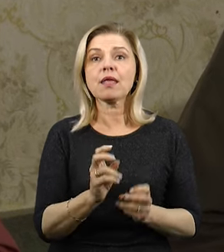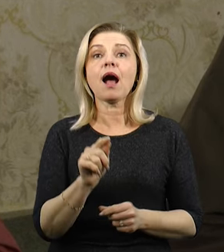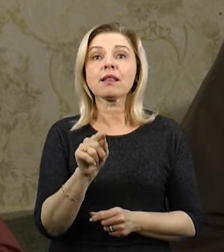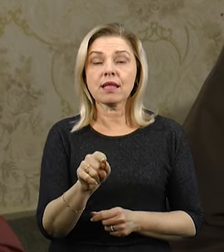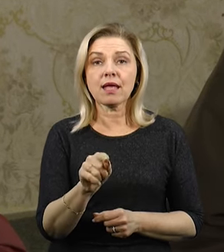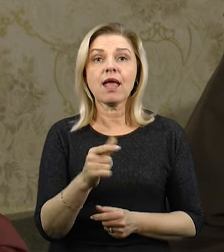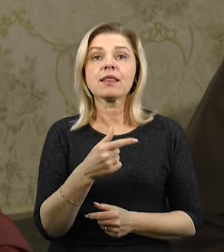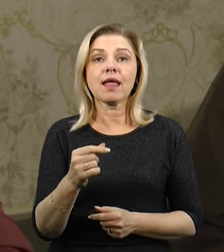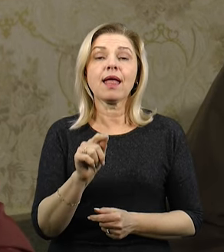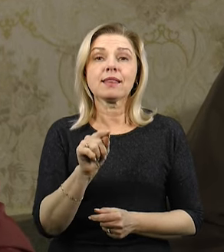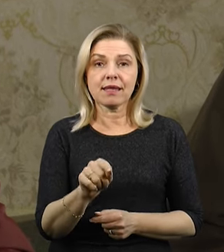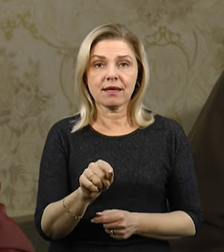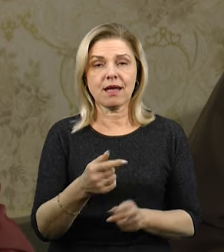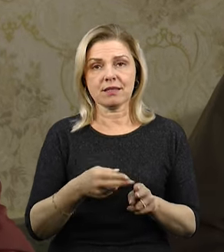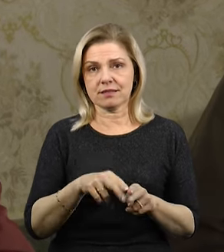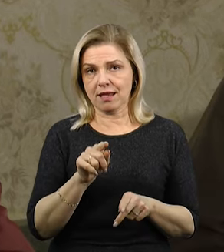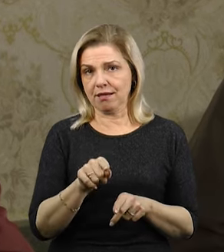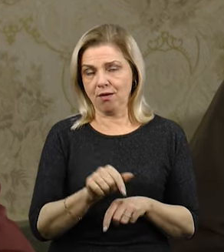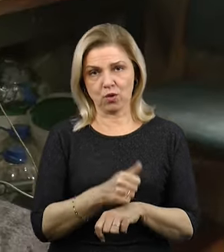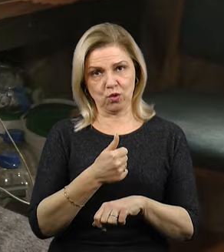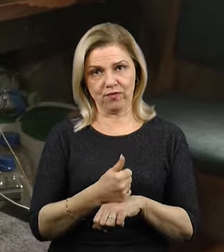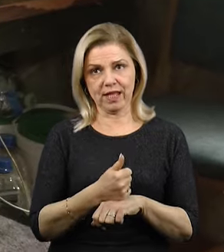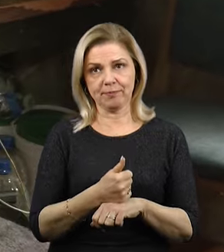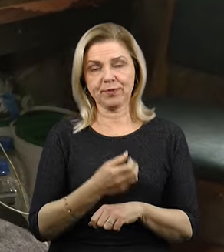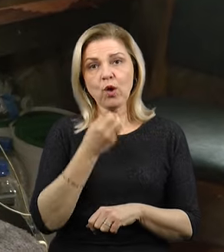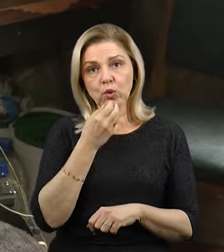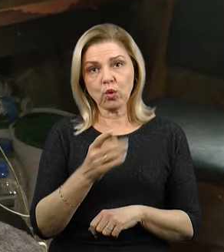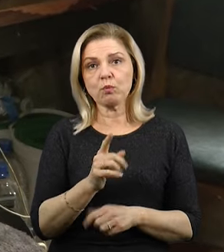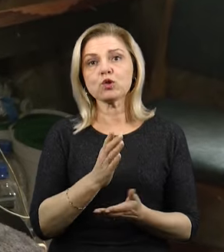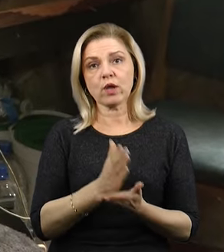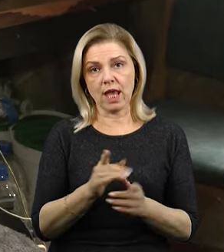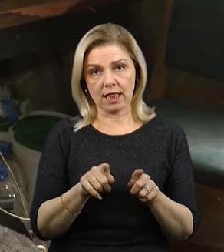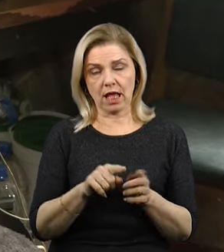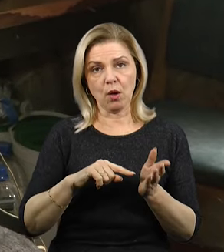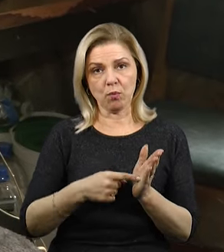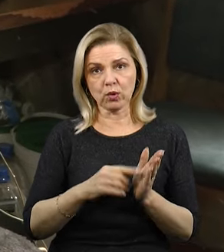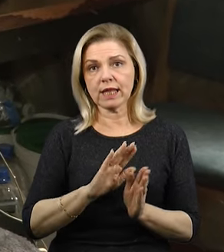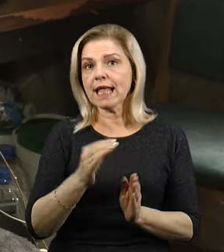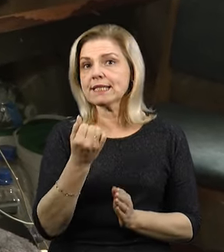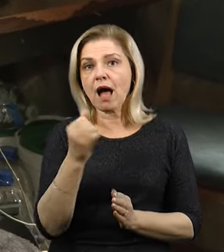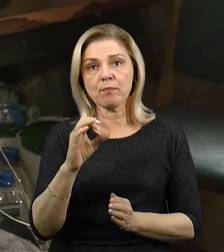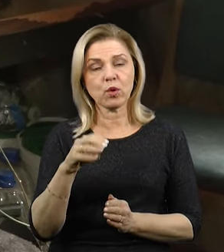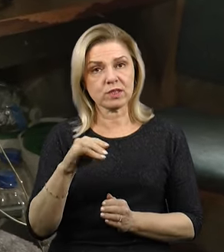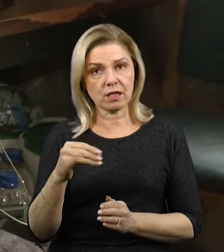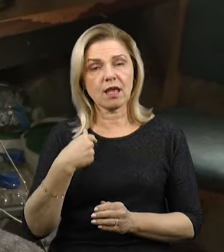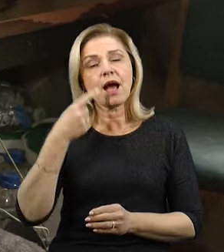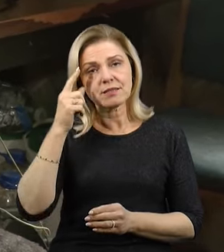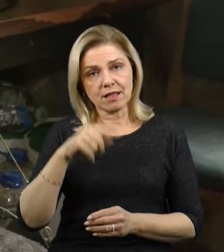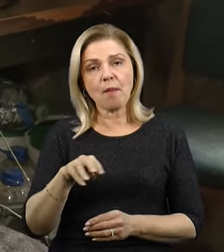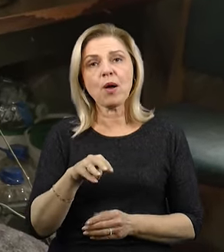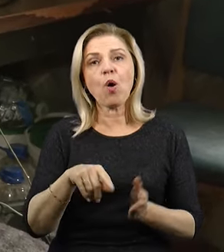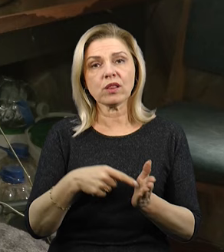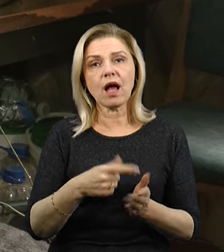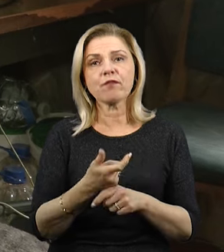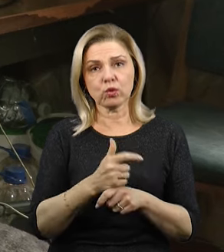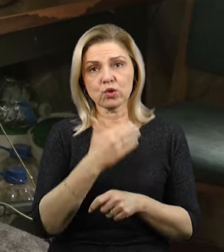ти і де ти що ти це Саме основне Добре що є такий пунктла незлавності я знаю в Миколаєві дуже багато таких